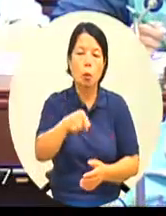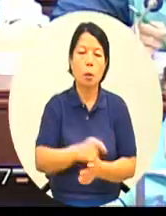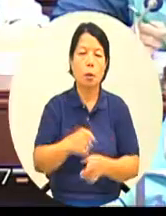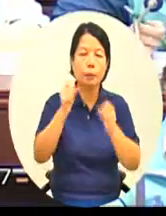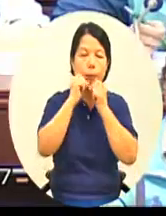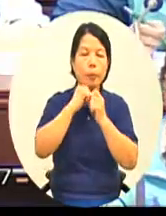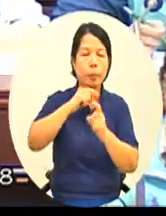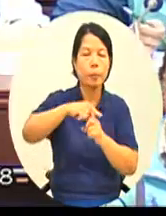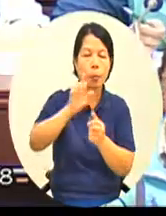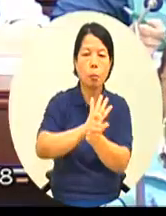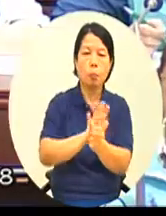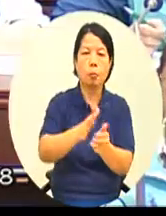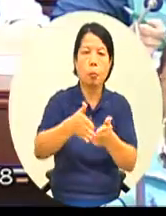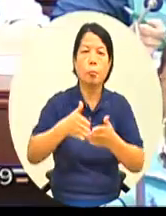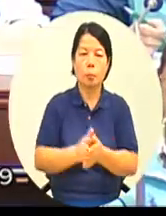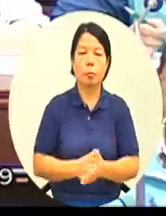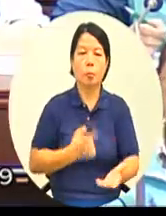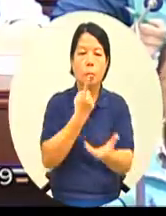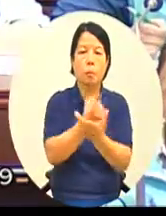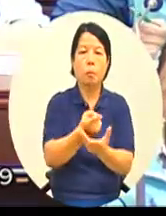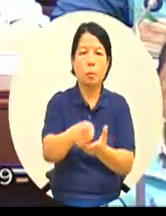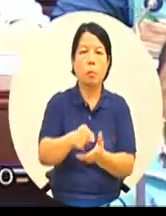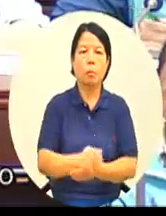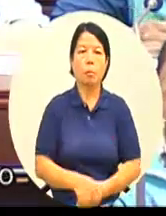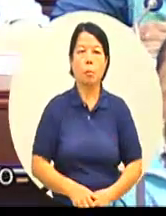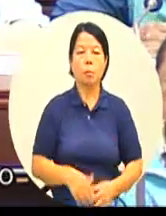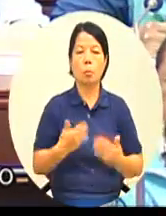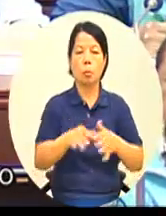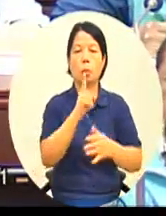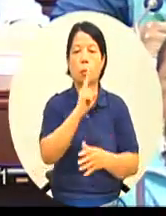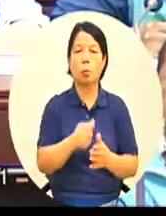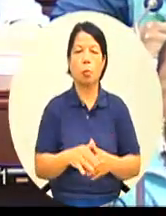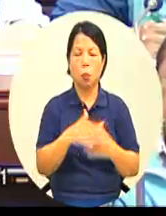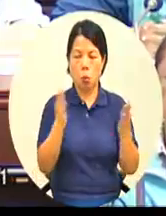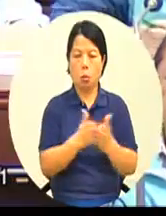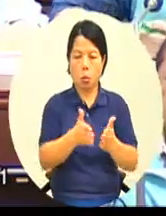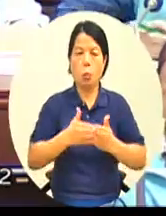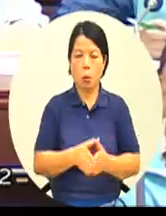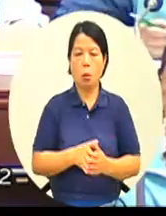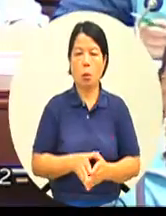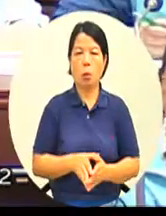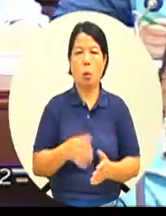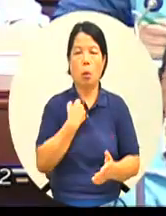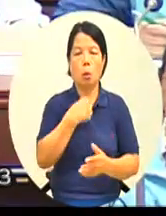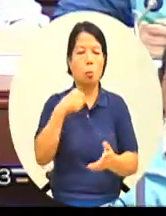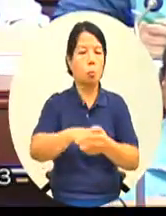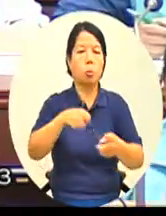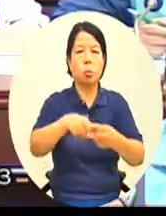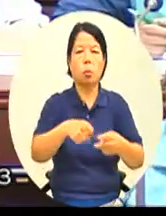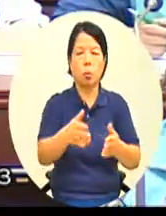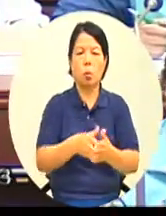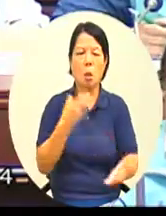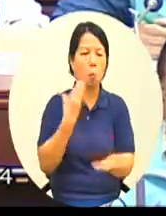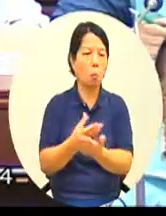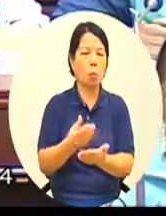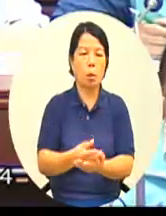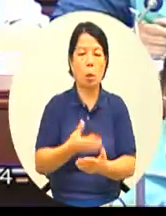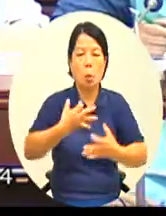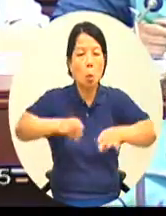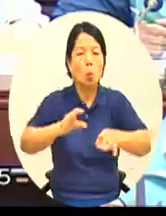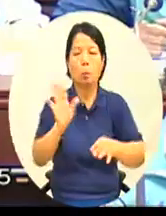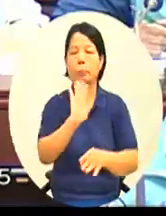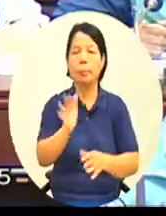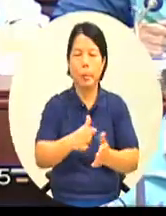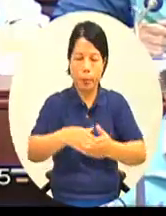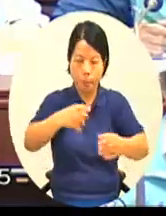服务。那一方面参与这个领域的也不要说我全部都是要做公益，我都是赔钱做，也让他可以赚钱，好，